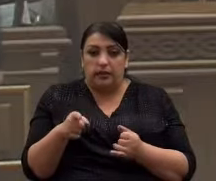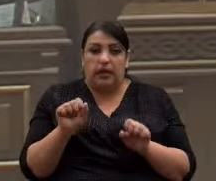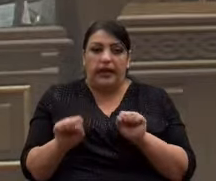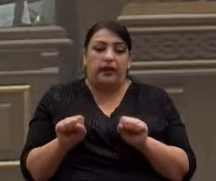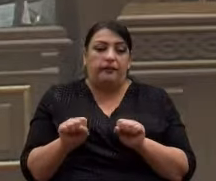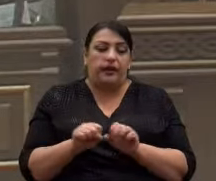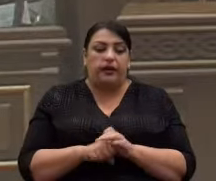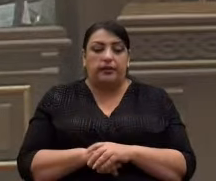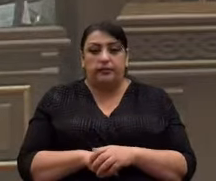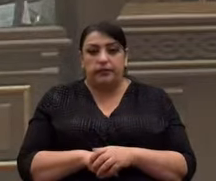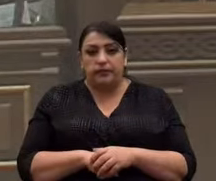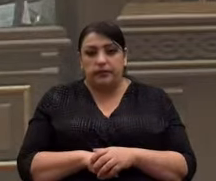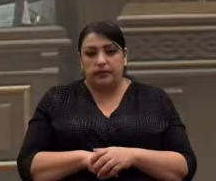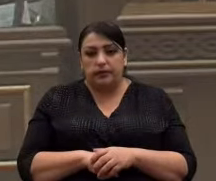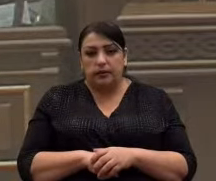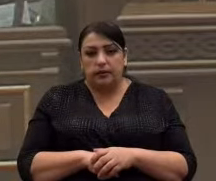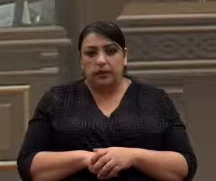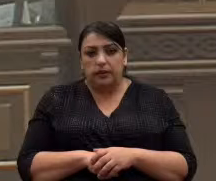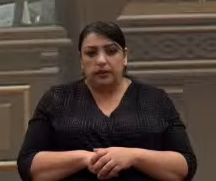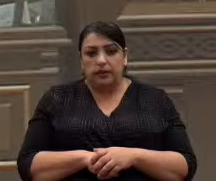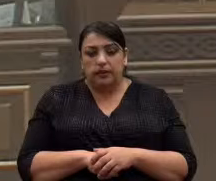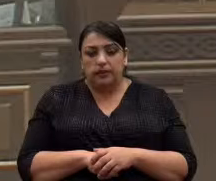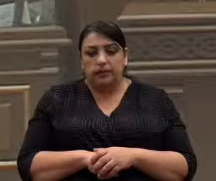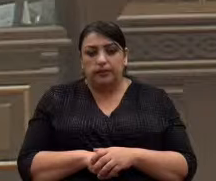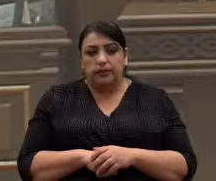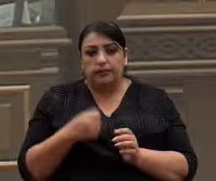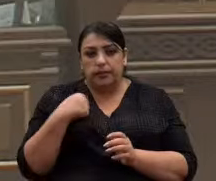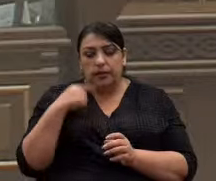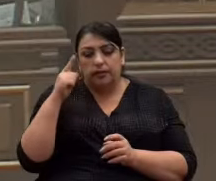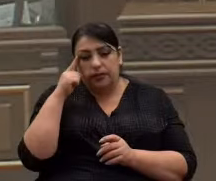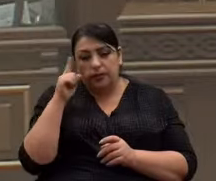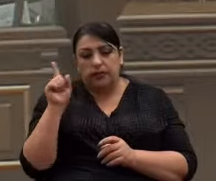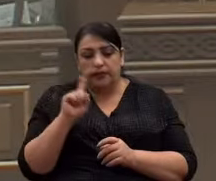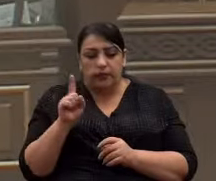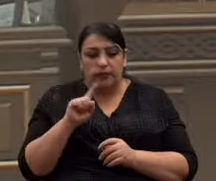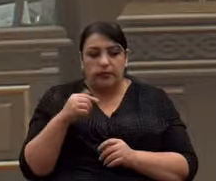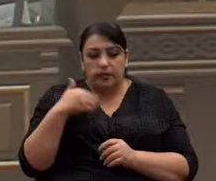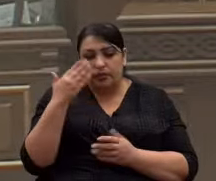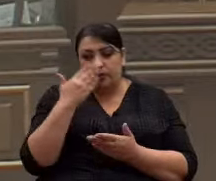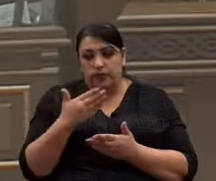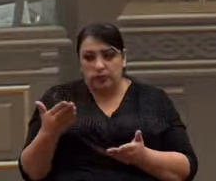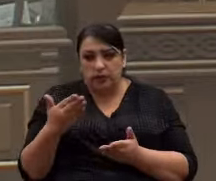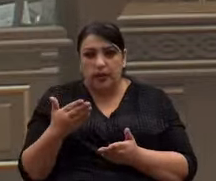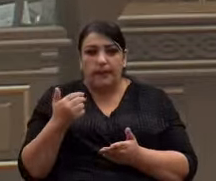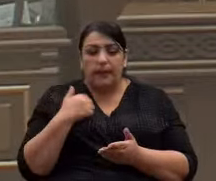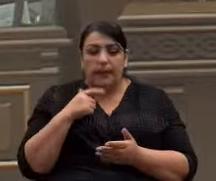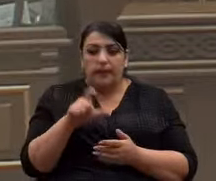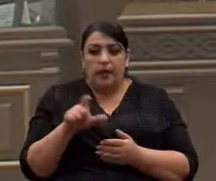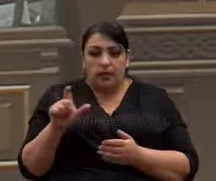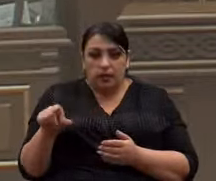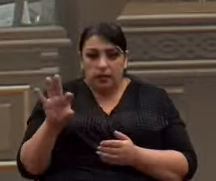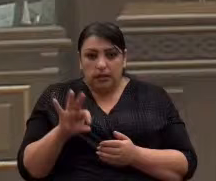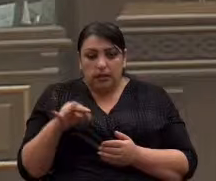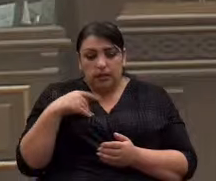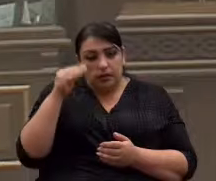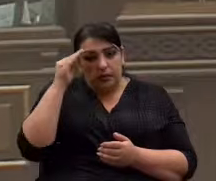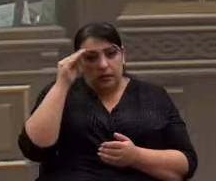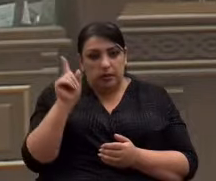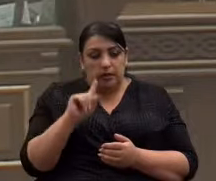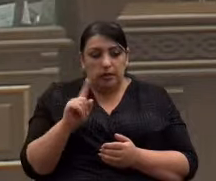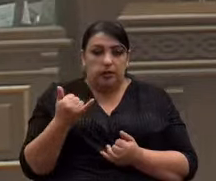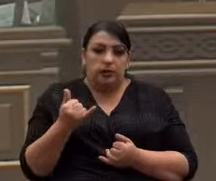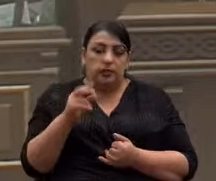Մանուկյան, ես շատ ուրախ եմ, որ շատ մտահոգված եք մեր կադրային քաղաքականությամբ։ Կարծում եմ, որ եթե մենք